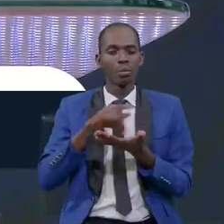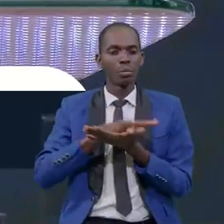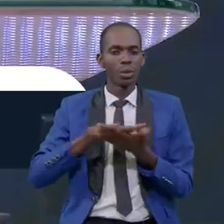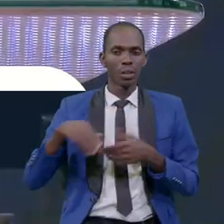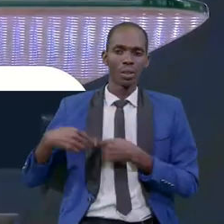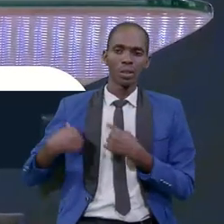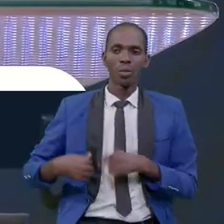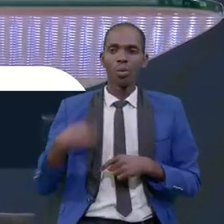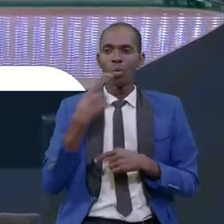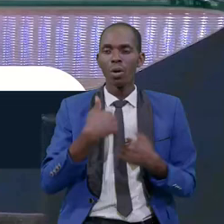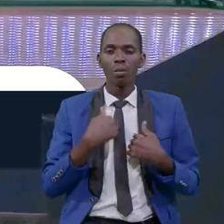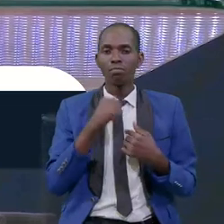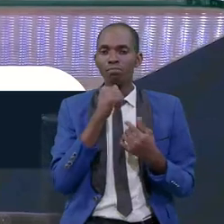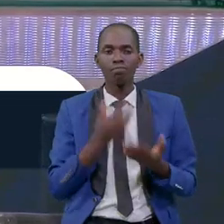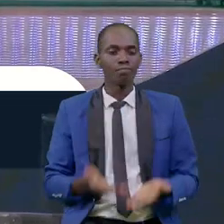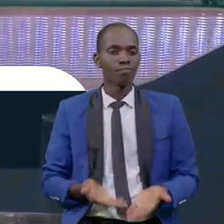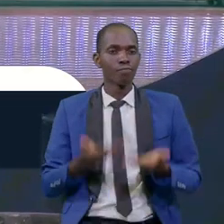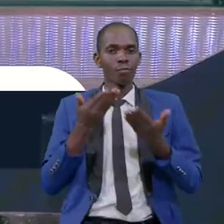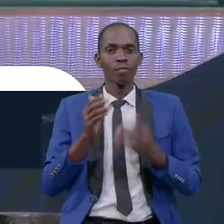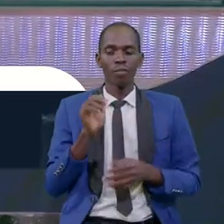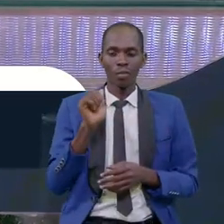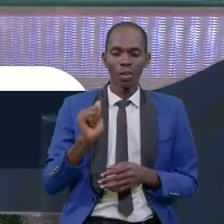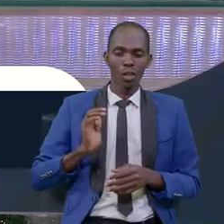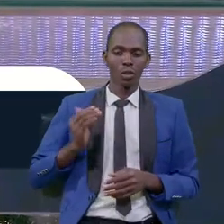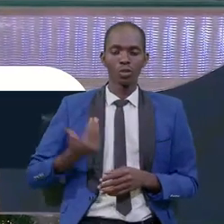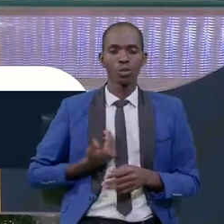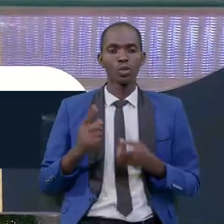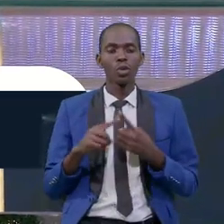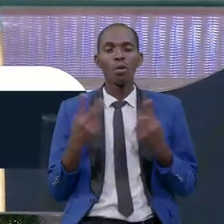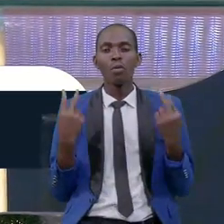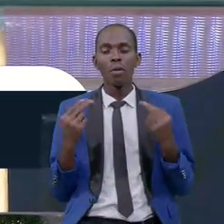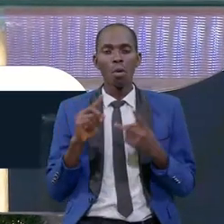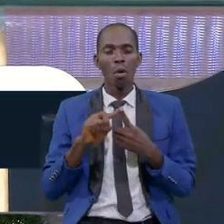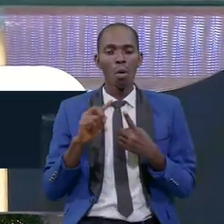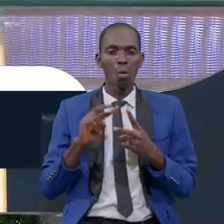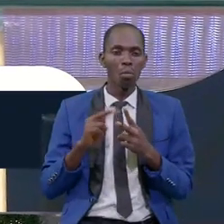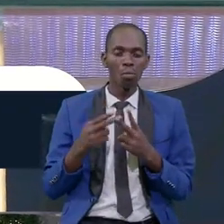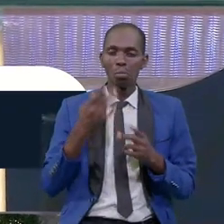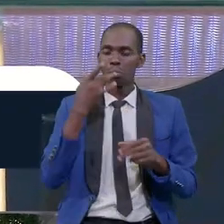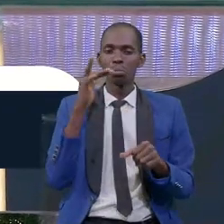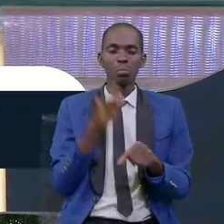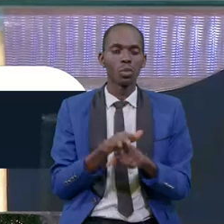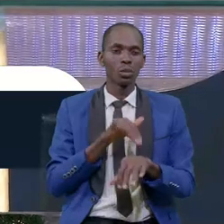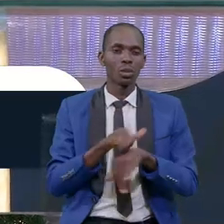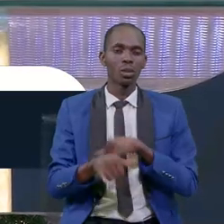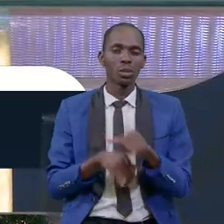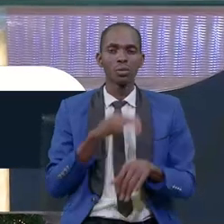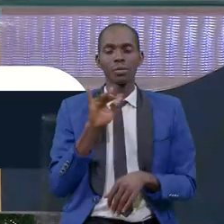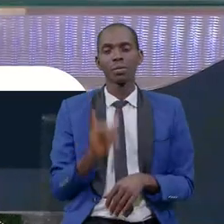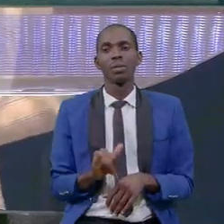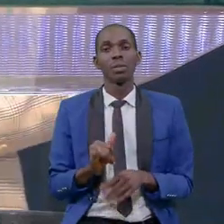innocentes et le cœur pur, celui qui ne lie pas son âme au mensonge et qui ne jure pas pour tromper.